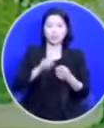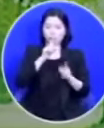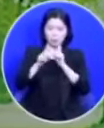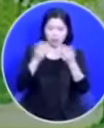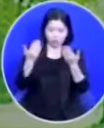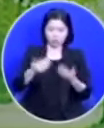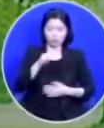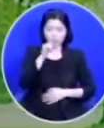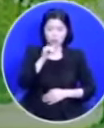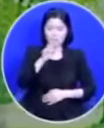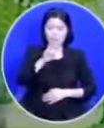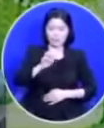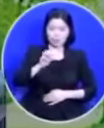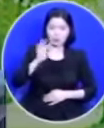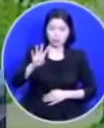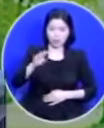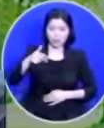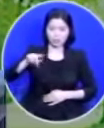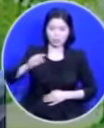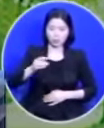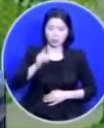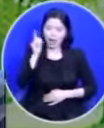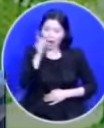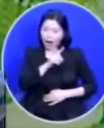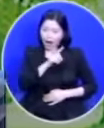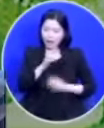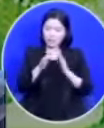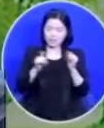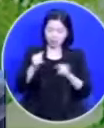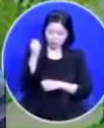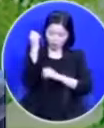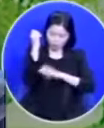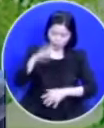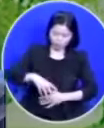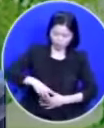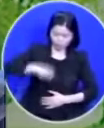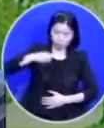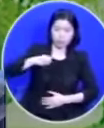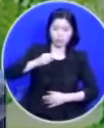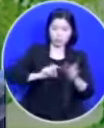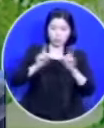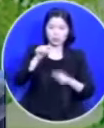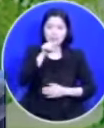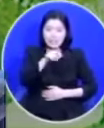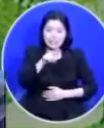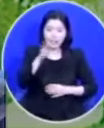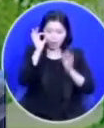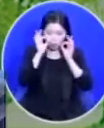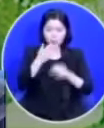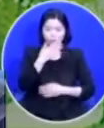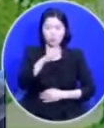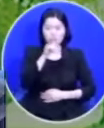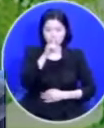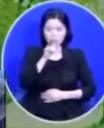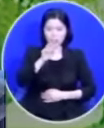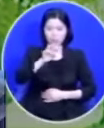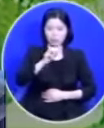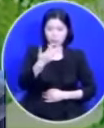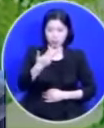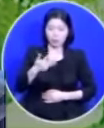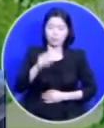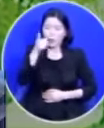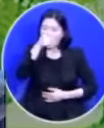3 14절에 보면 악인들이 뿌리채 뽑히는 모습을 내가 보게 될 것이다 3 18절에